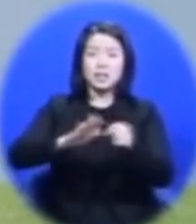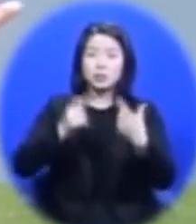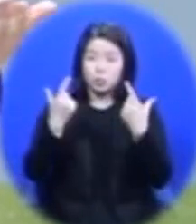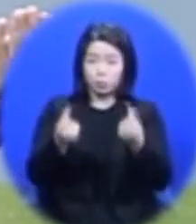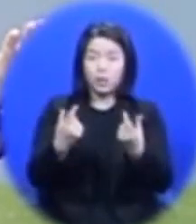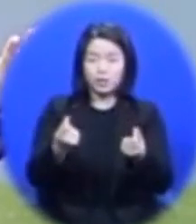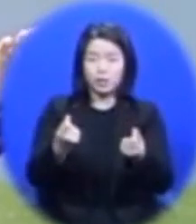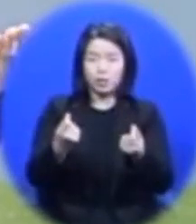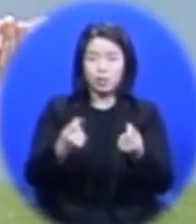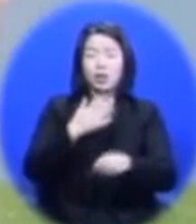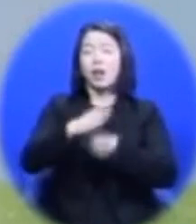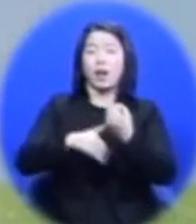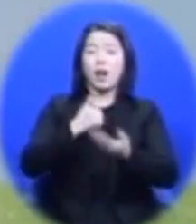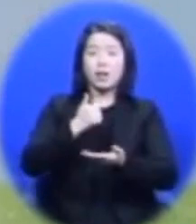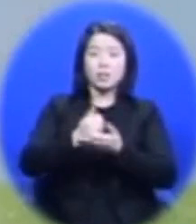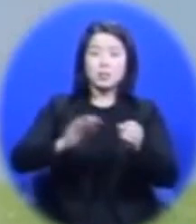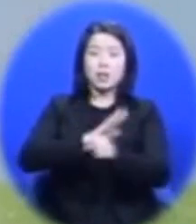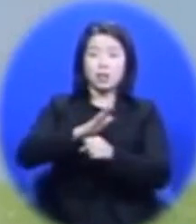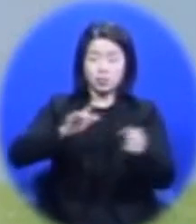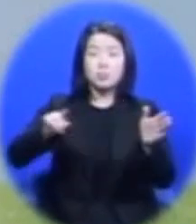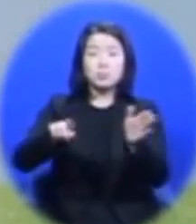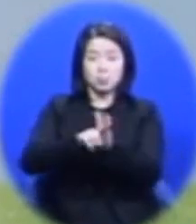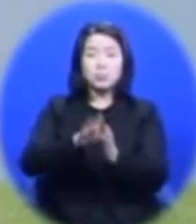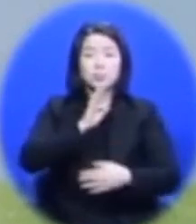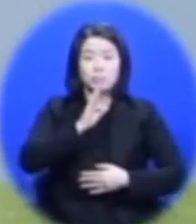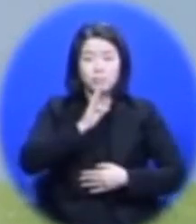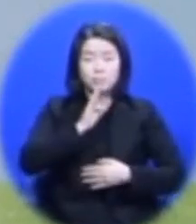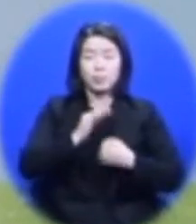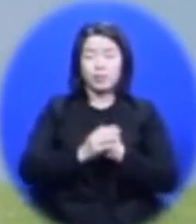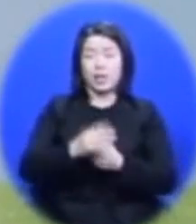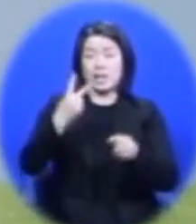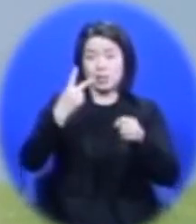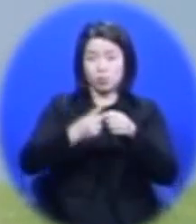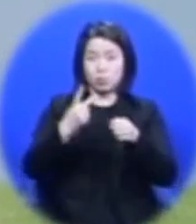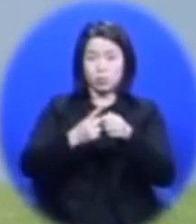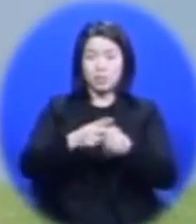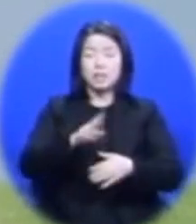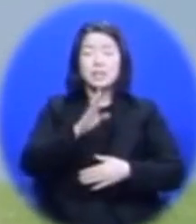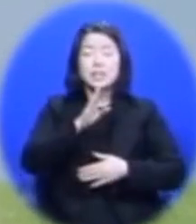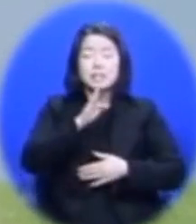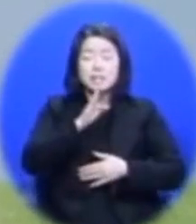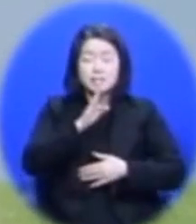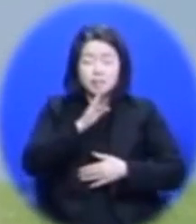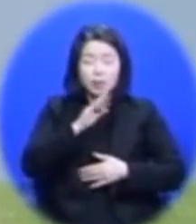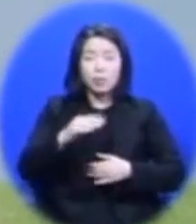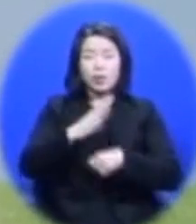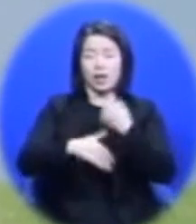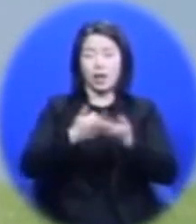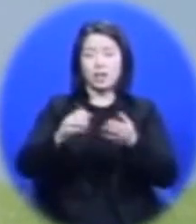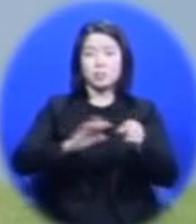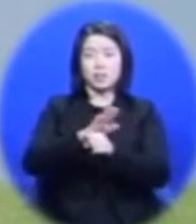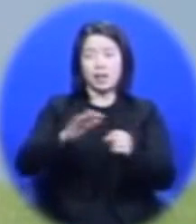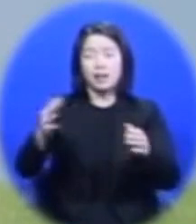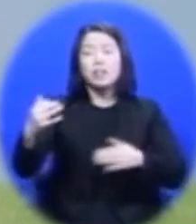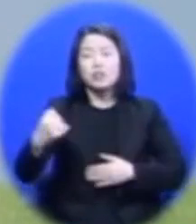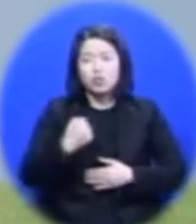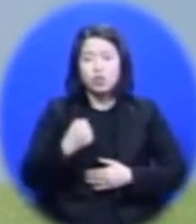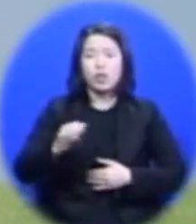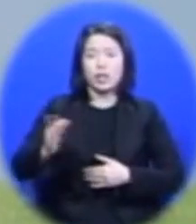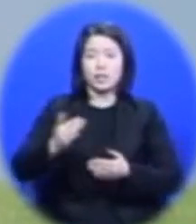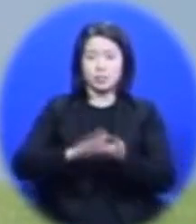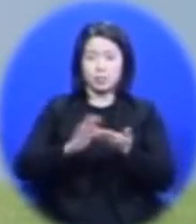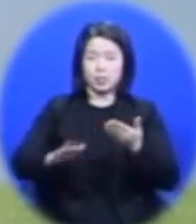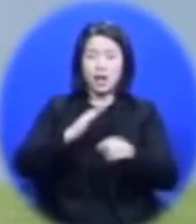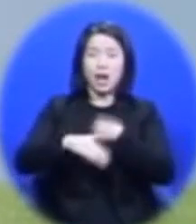하나님의 사랑을 믿어야 되죠. 두 번째는 실제로 하나님의 사랑을 누려야 하는 것입니다.